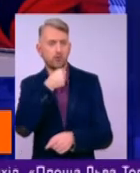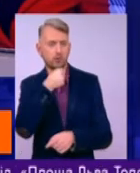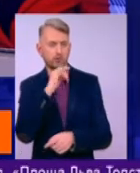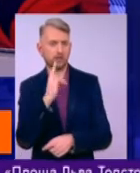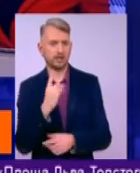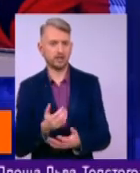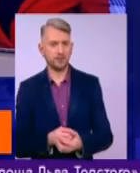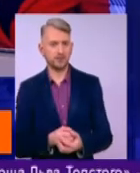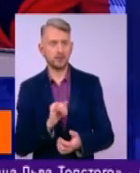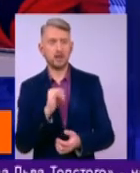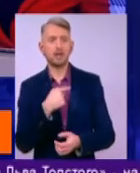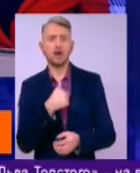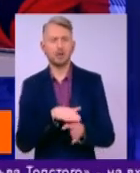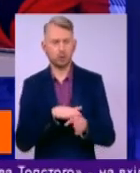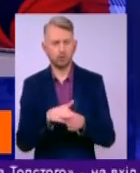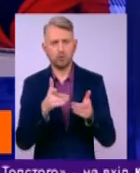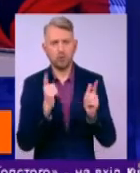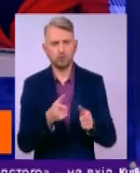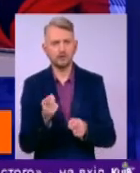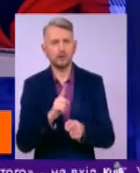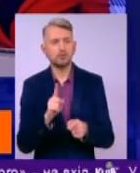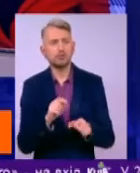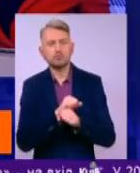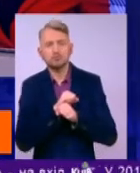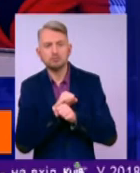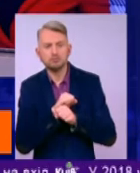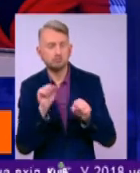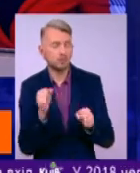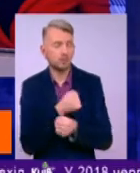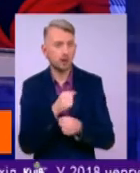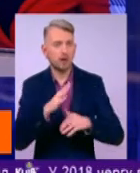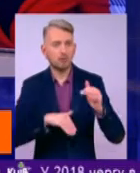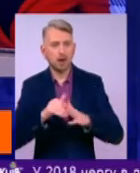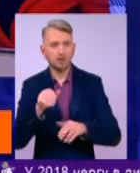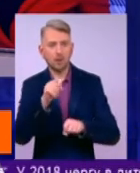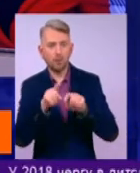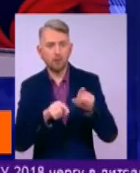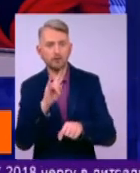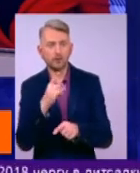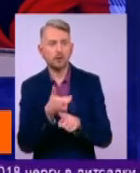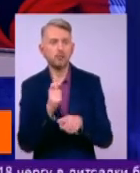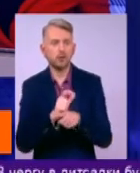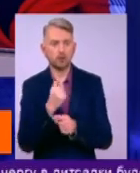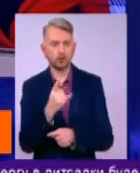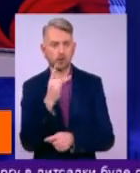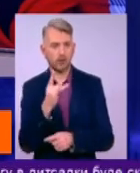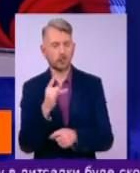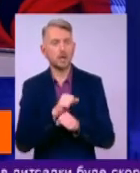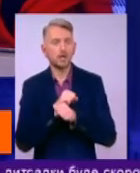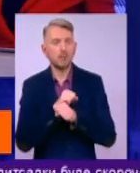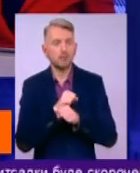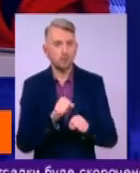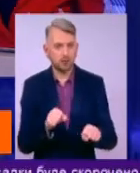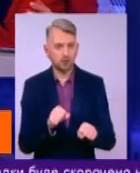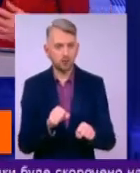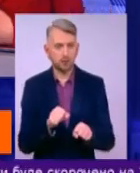І знову ж таки, я абсолютно погоджуюсь з тим, що неприпустимим це є практика опитування дитини більше, ніж один раз. Не можна по всім